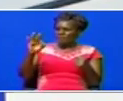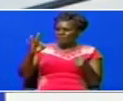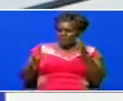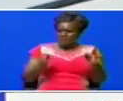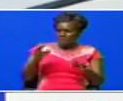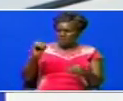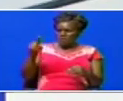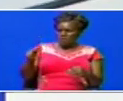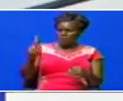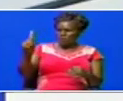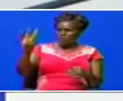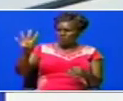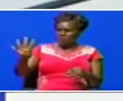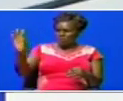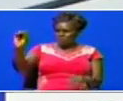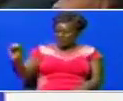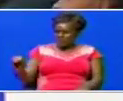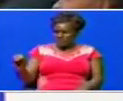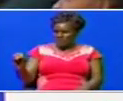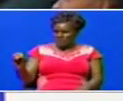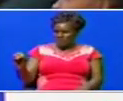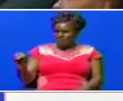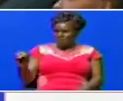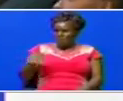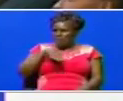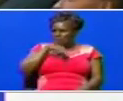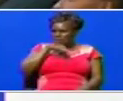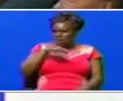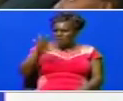533, 0.14%. Raila Odinga,